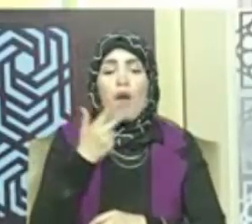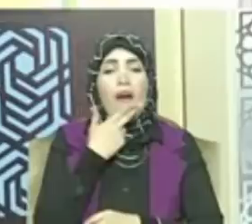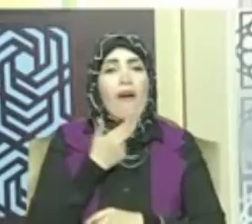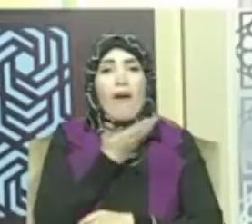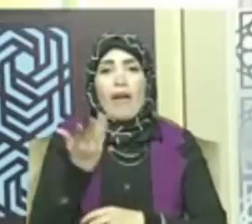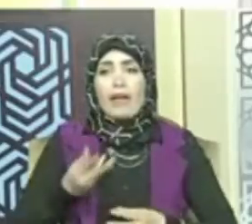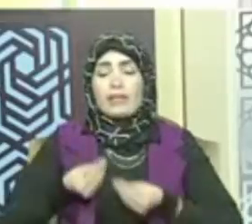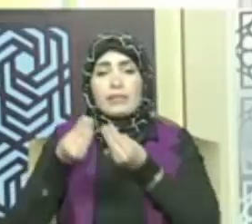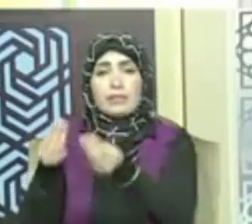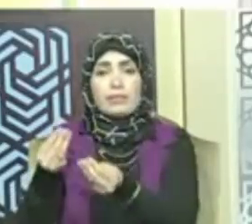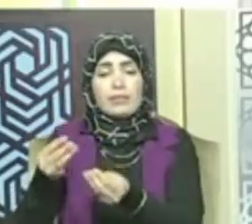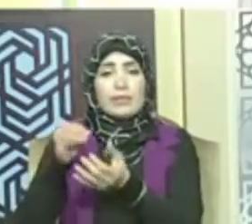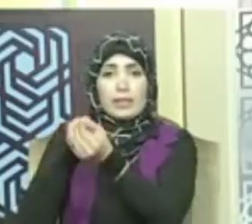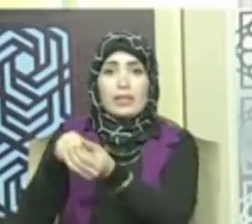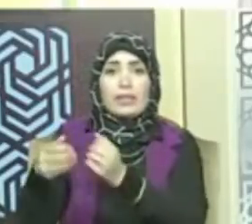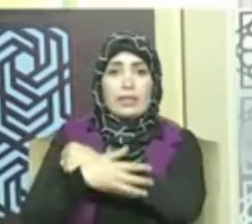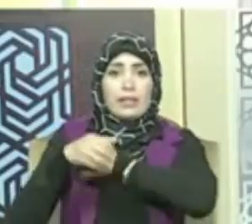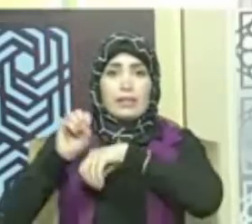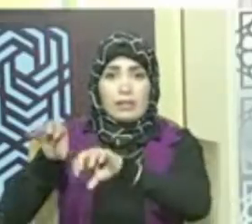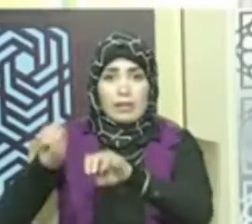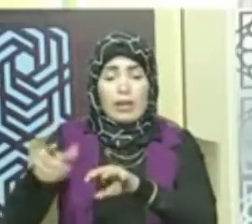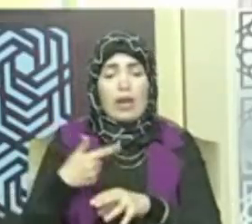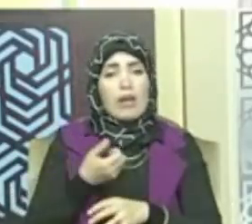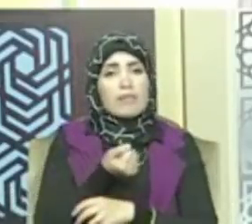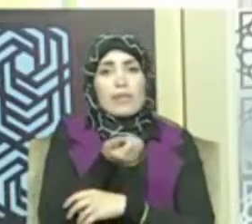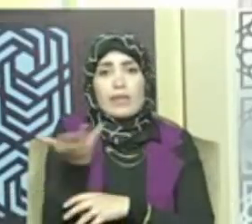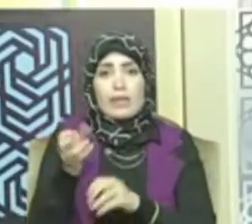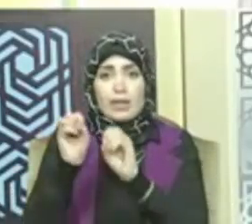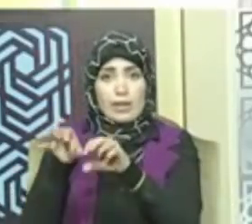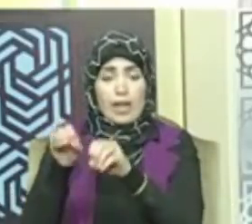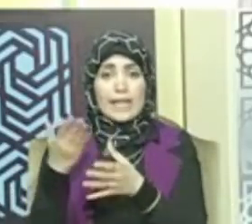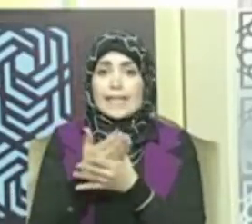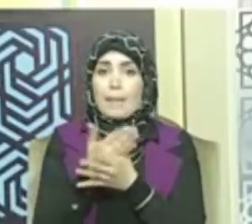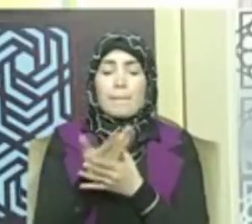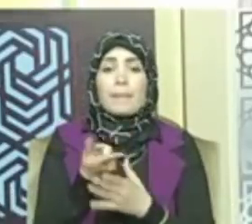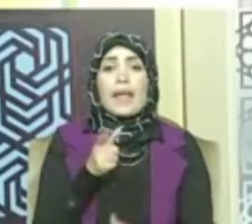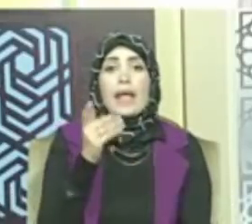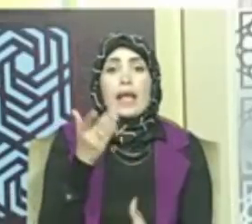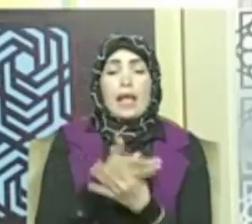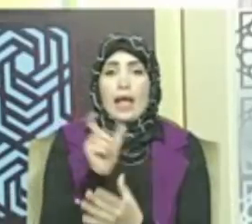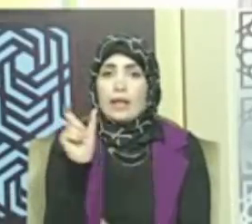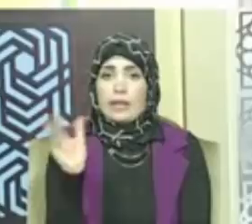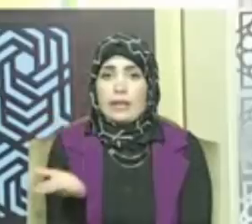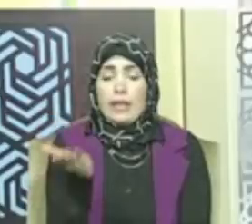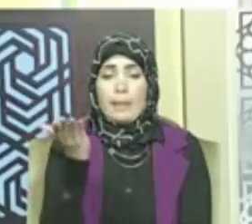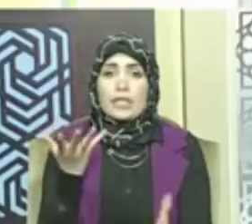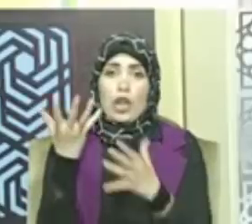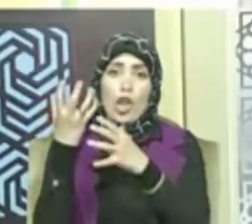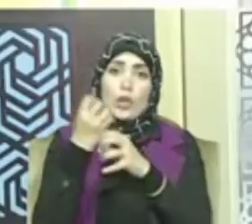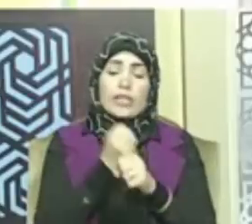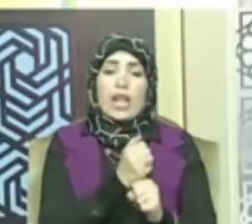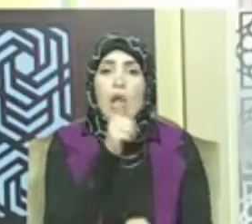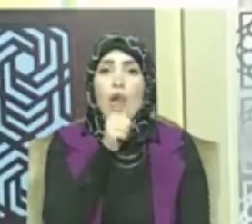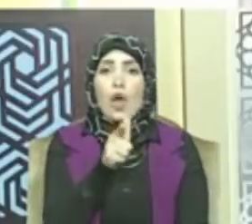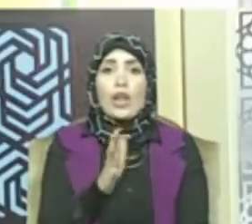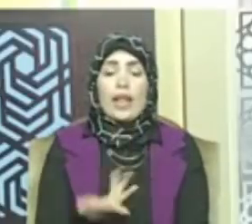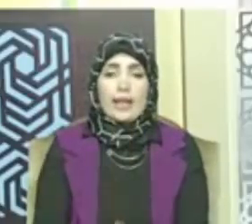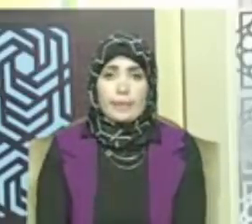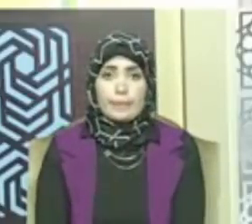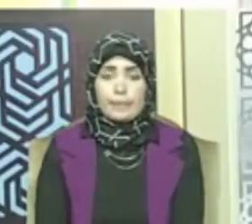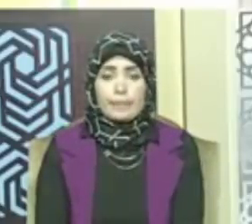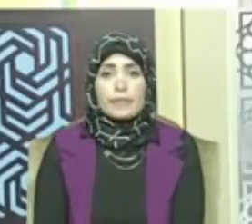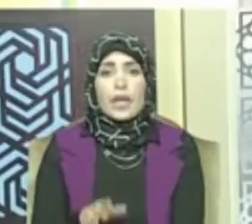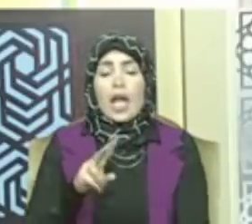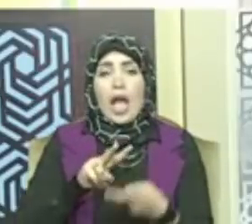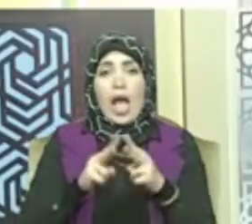بالخير وبالجود والكرم. لأن النبي صلى الله عليه وسلم يقول: ما آمن